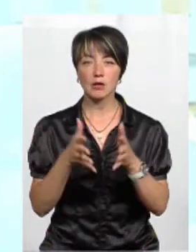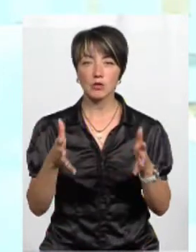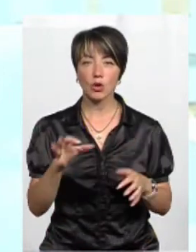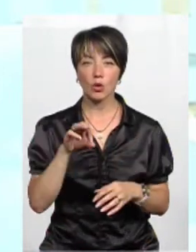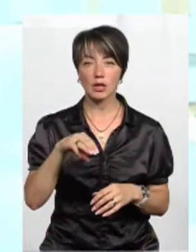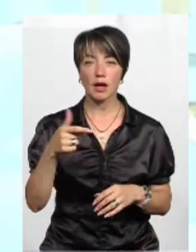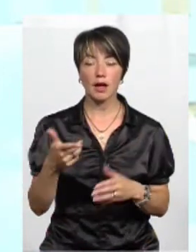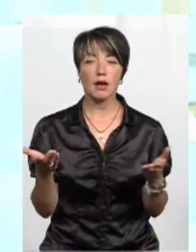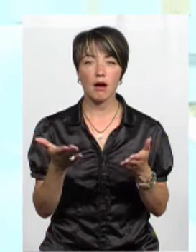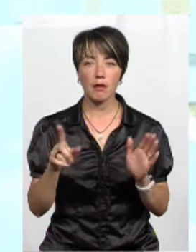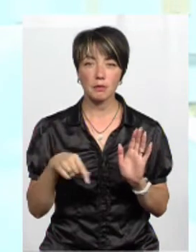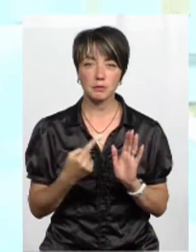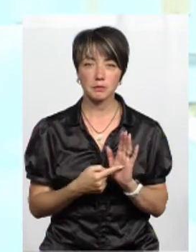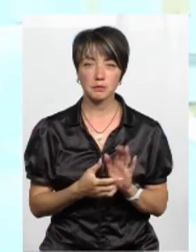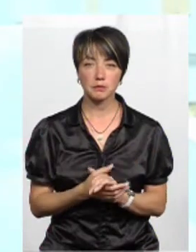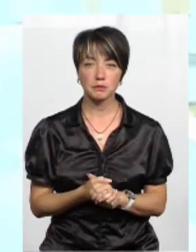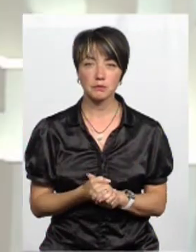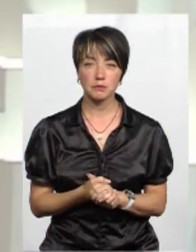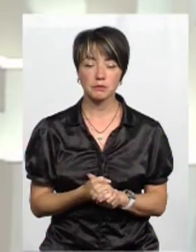найбільших ОТГ, це яка?